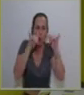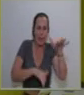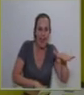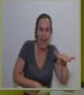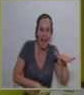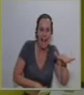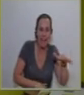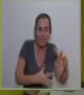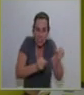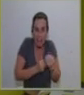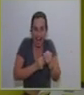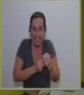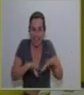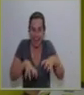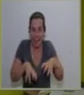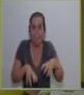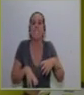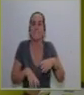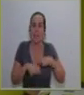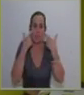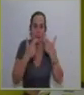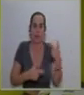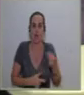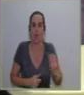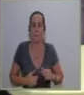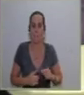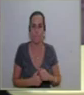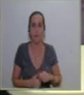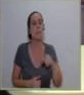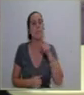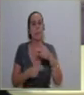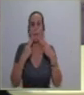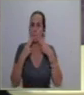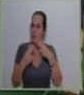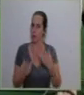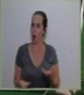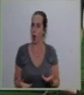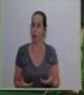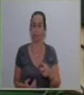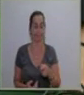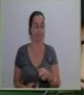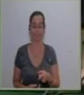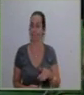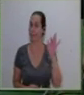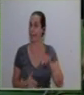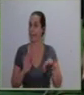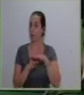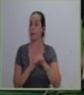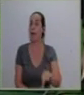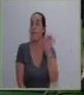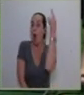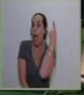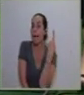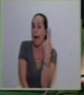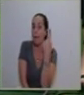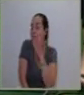לילד שיחזיק את הכלב, ואז הייתי מגנה עליהם בגופי. עכשיו זה פתרון יצירתי. לא, זה נגד החוקים, צריך לבחור אחד.